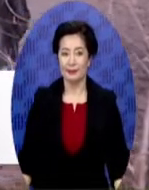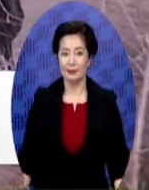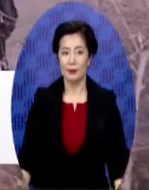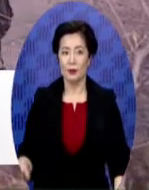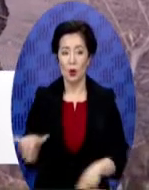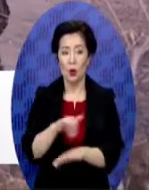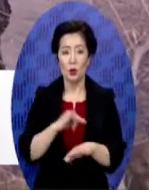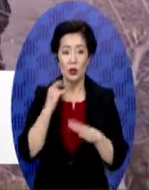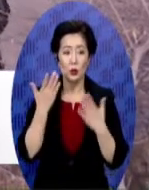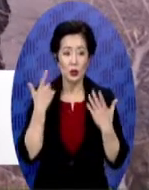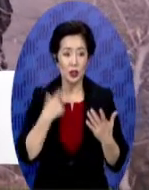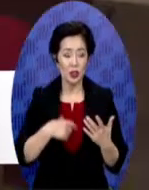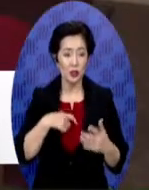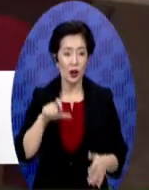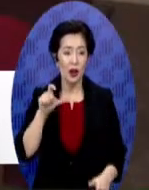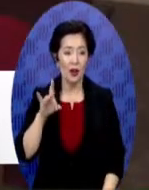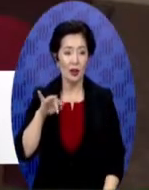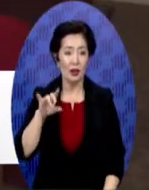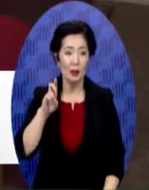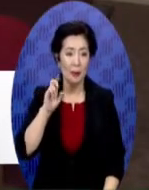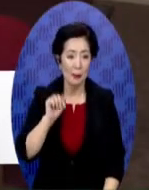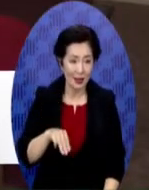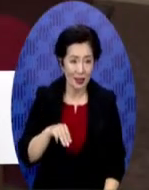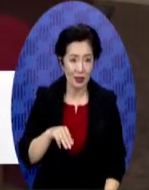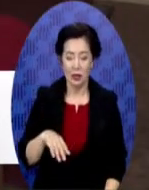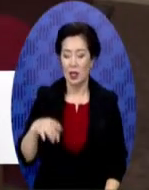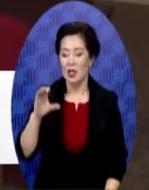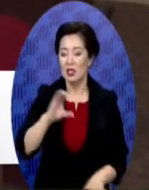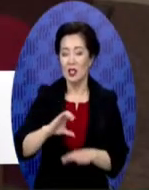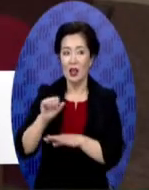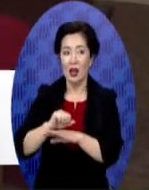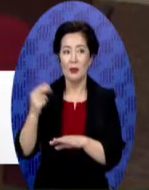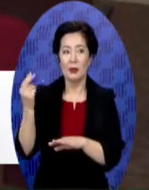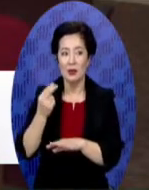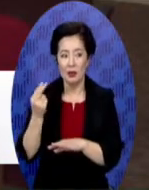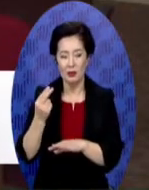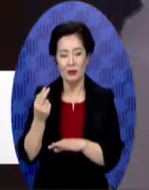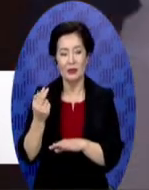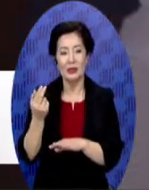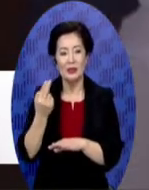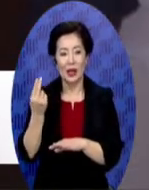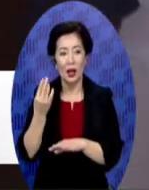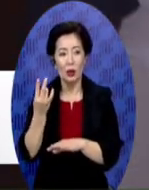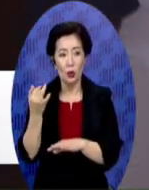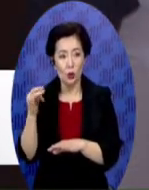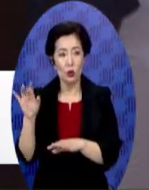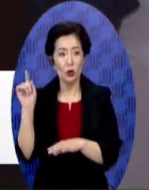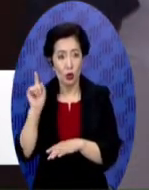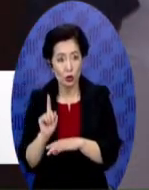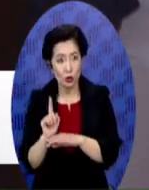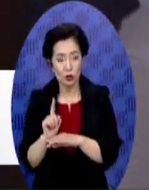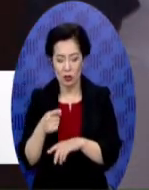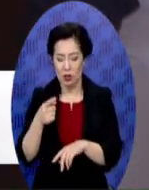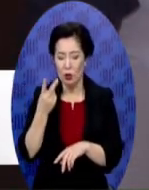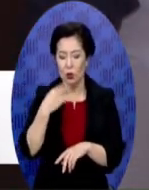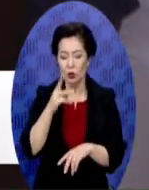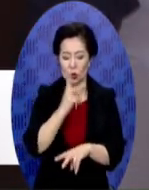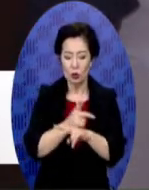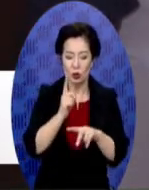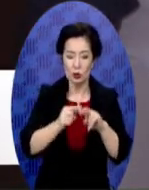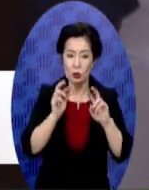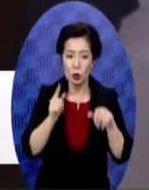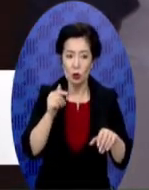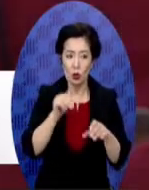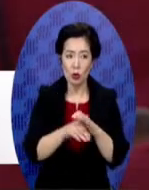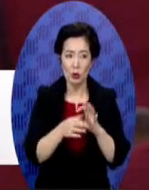Улсын хурлын гишүүн эрдэмтэд Сэлэнг аймгийн Сайхан Цагаан Уур сумдад ажиллаа. Энэ үеэр үндсэн хуульд оруулах нэмэлт өөрчлөлтийн төслийн тухай иргэдэд мэдээлэл хүргэж, санал